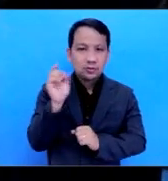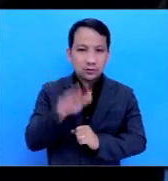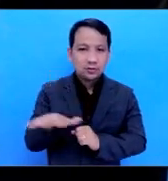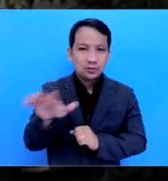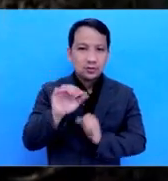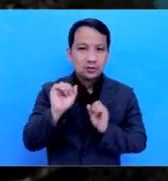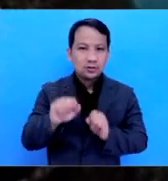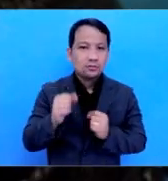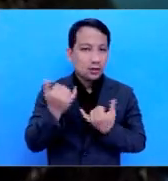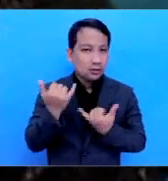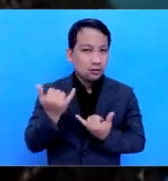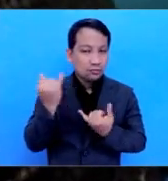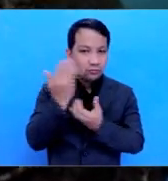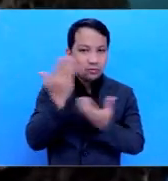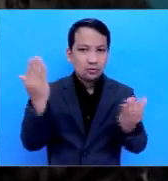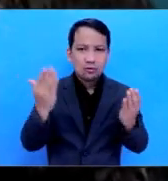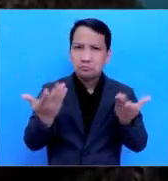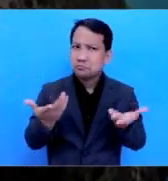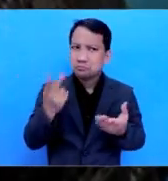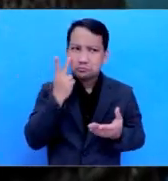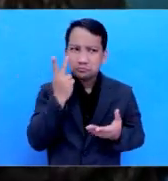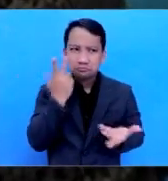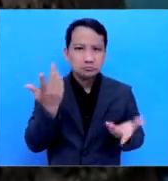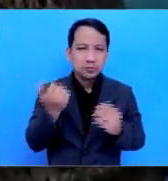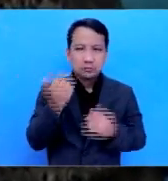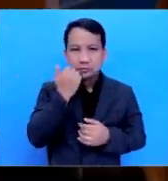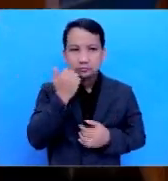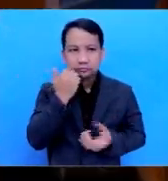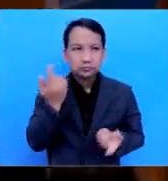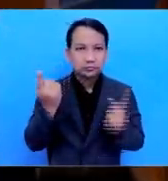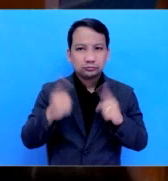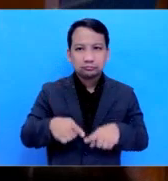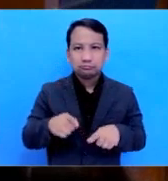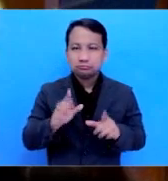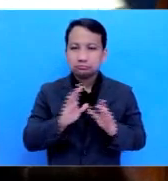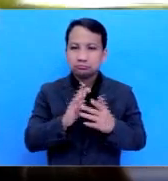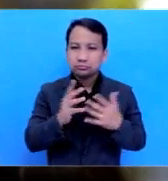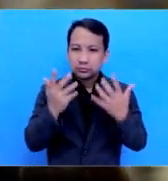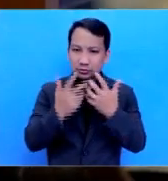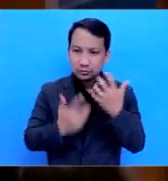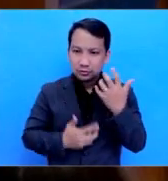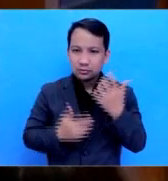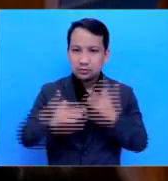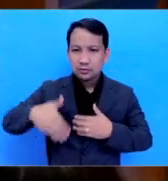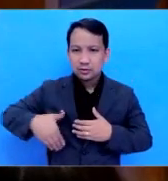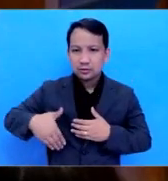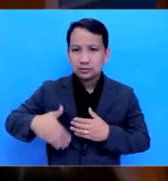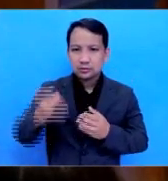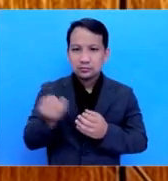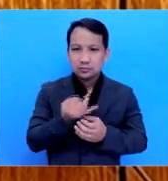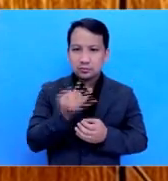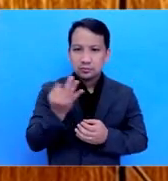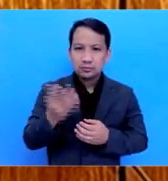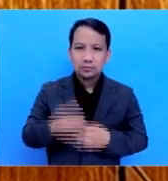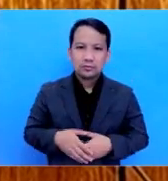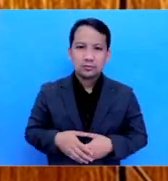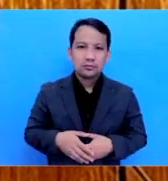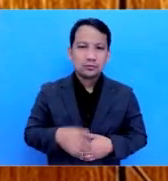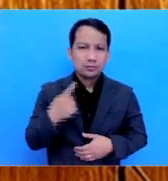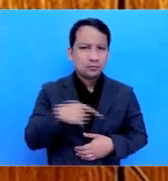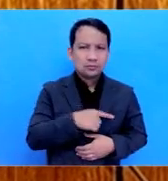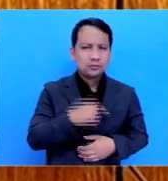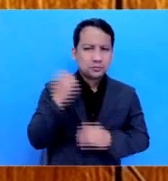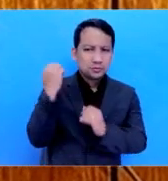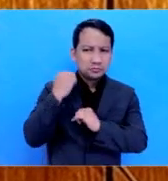ngayon kasi, wala naman daw sila nakikitang anumang irregularidad na maaring magdulot ng delay sa canvassing. We do not expect any serious